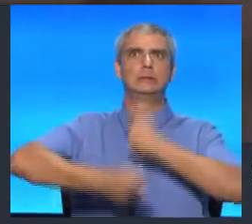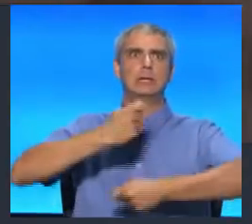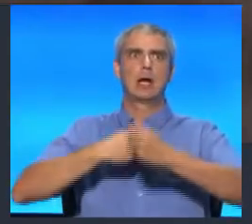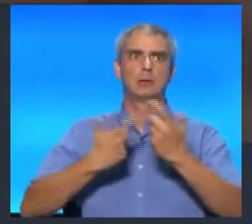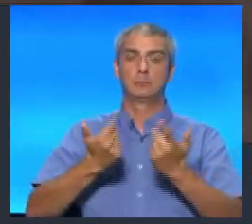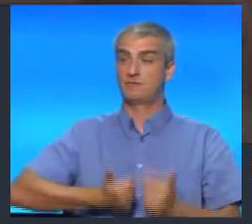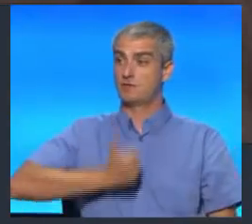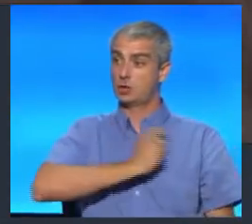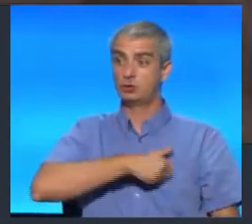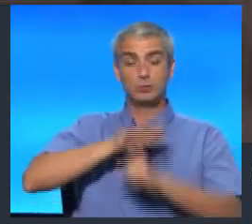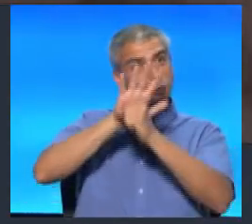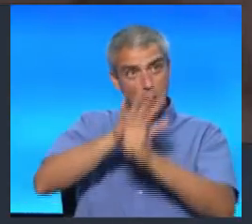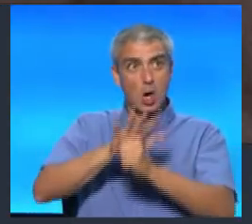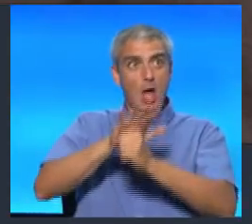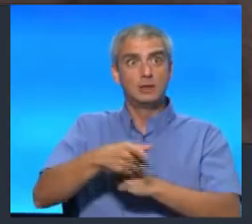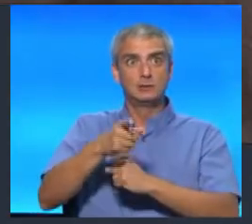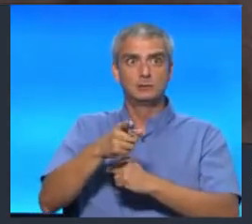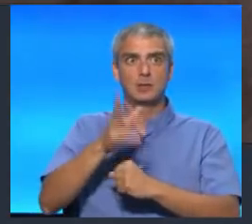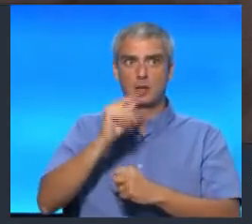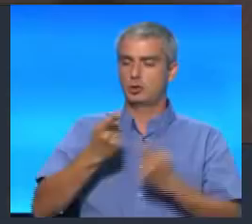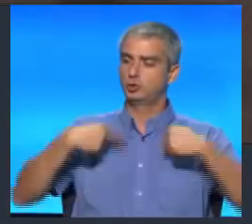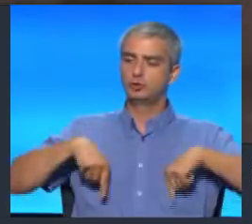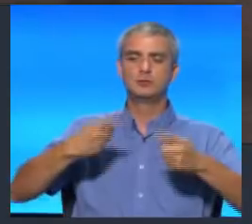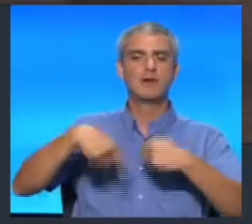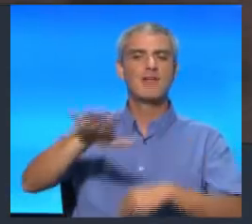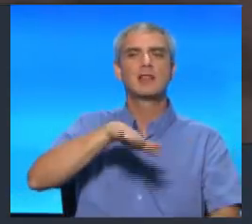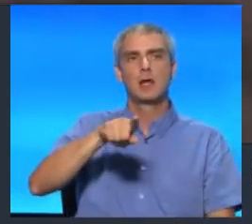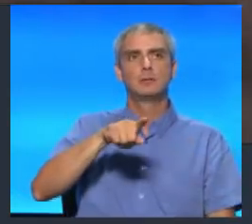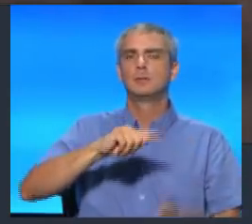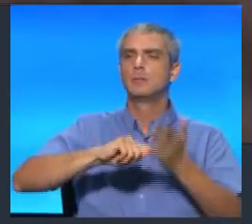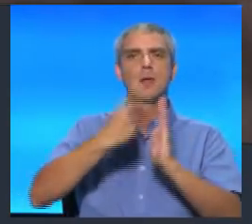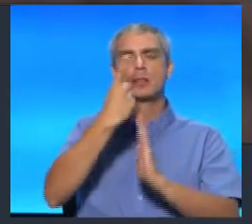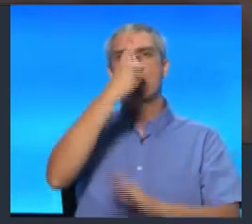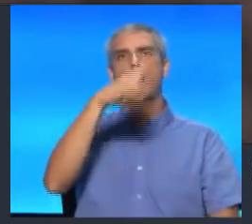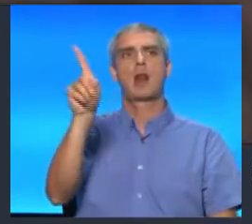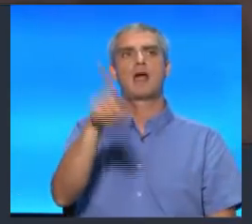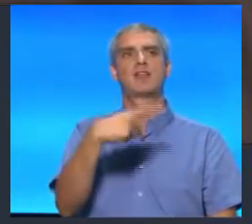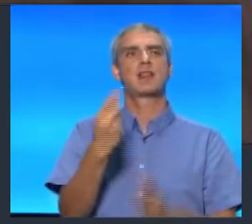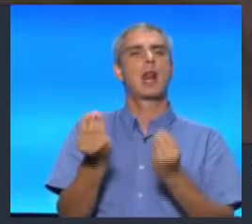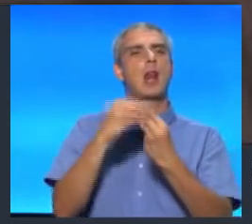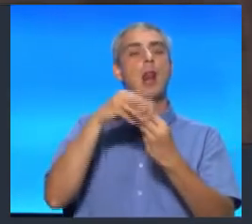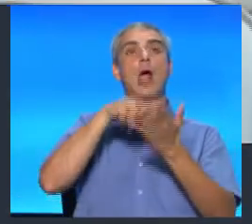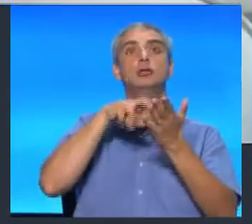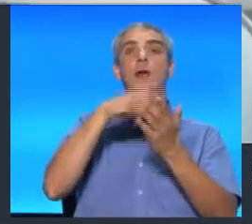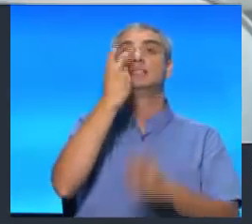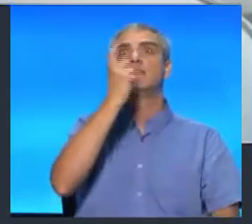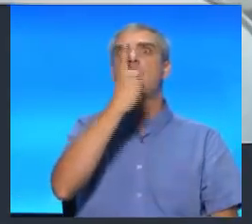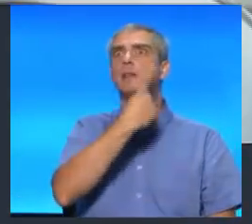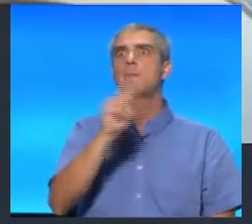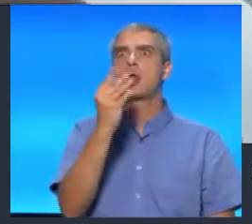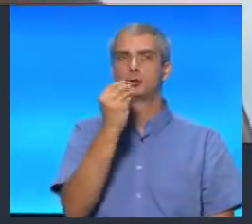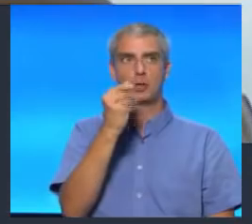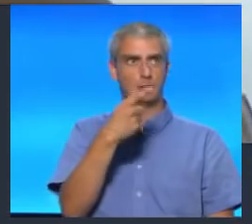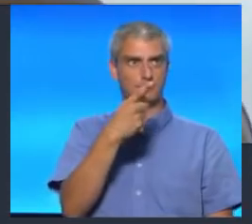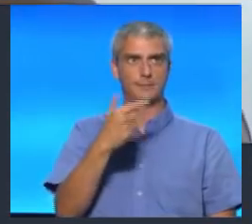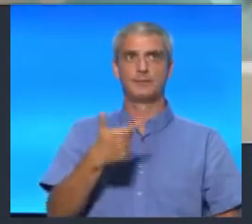ראש המועצה לוחץ בעצם על יושבת ראש הוועדה המרחבית במטרה אחת לבטל לה את אלי השבחה של 21 מיליון שקל. הבוקר לוי